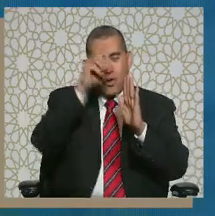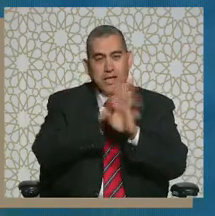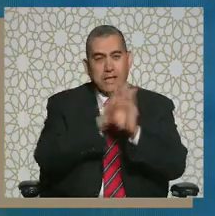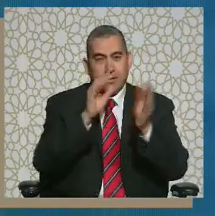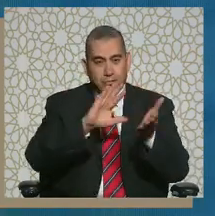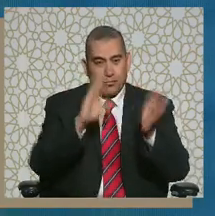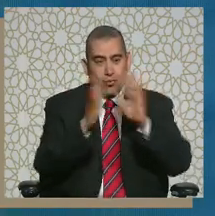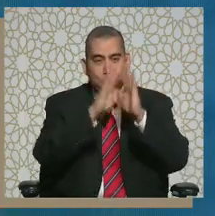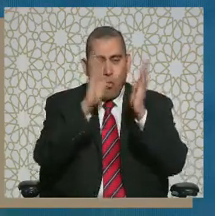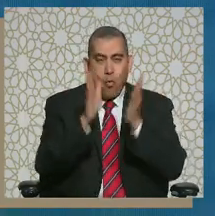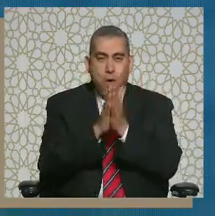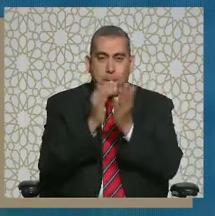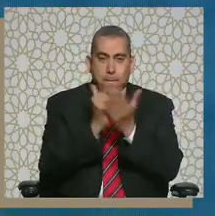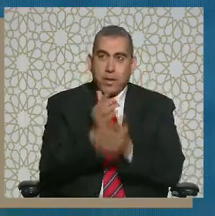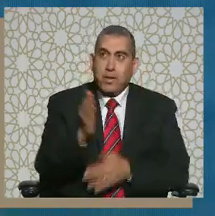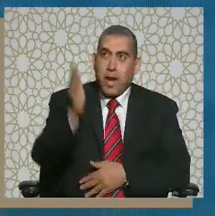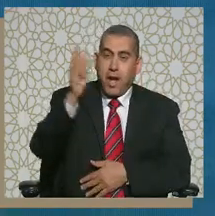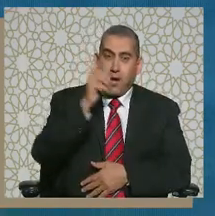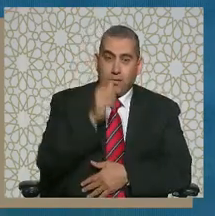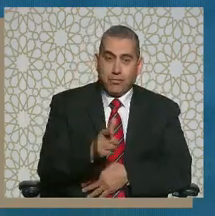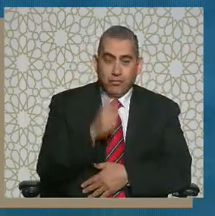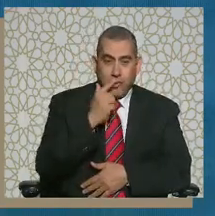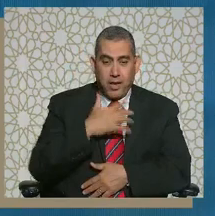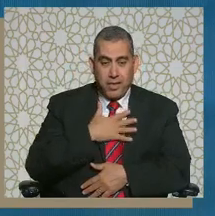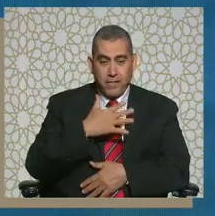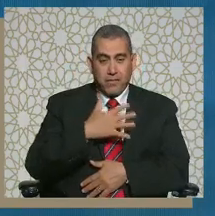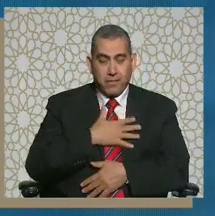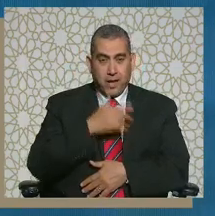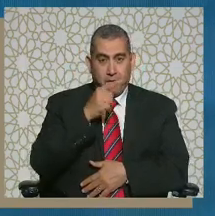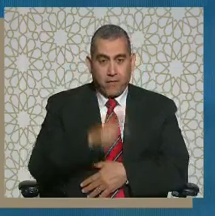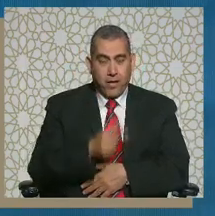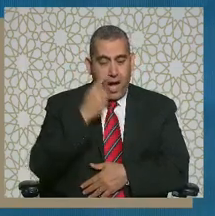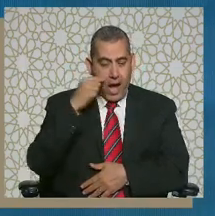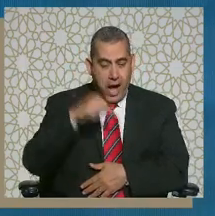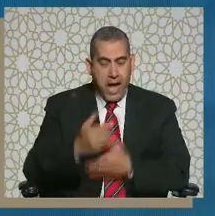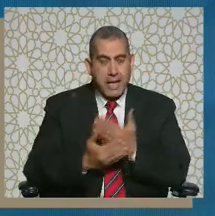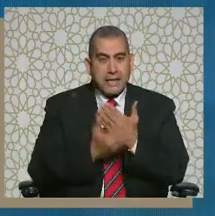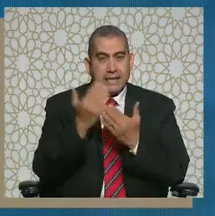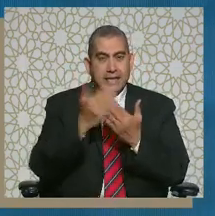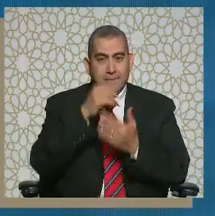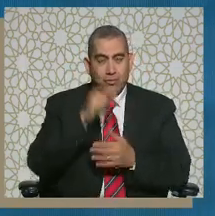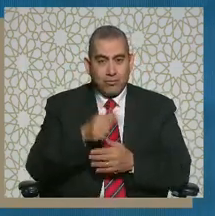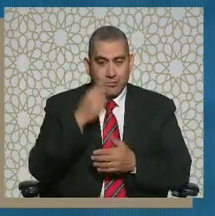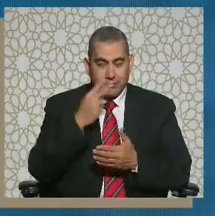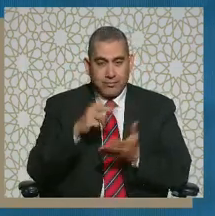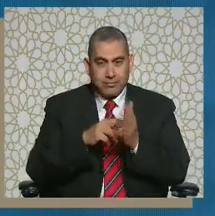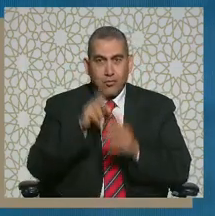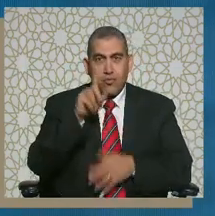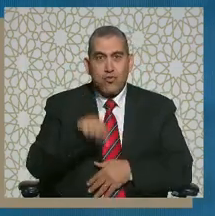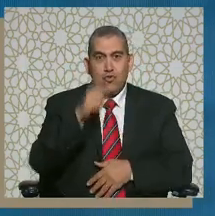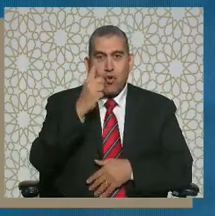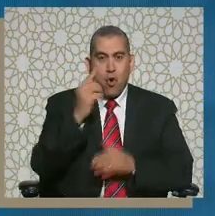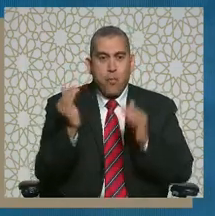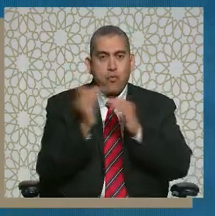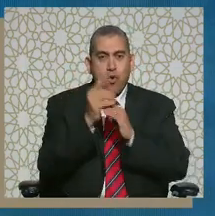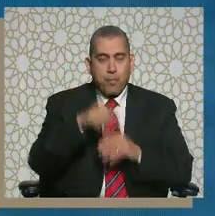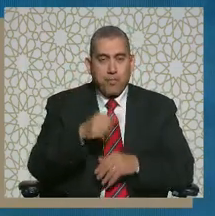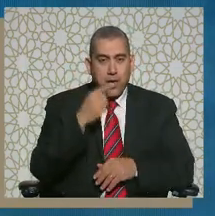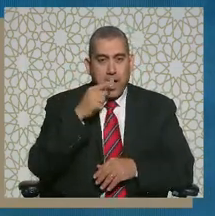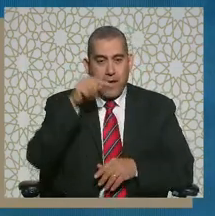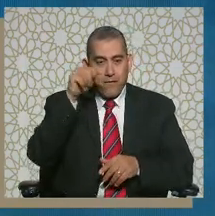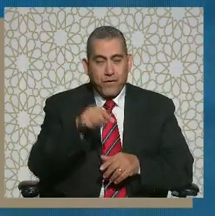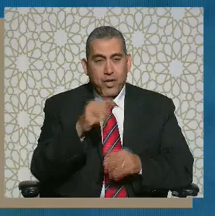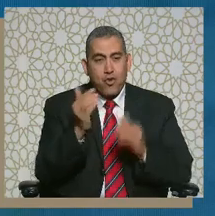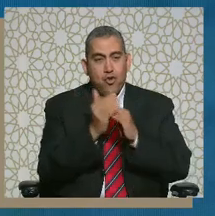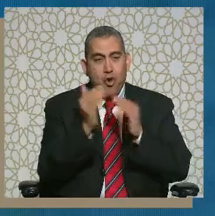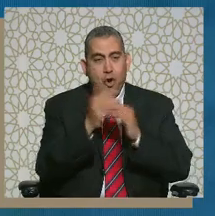لله وفي كل نفس من انفاسك هتعيش حياه جديده وفي كل لفته وفي كل يوم الا ان لله في ايام